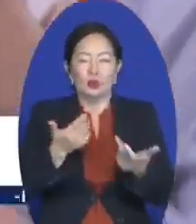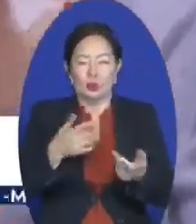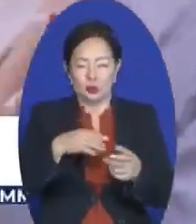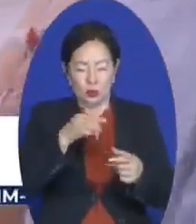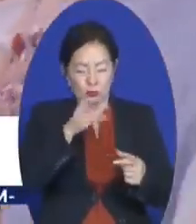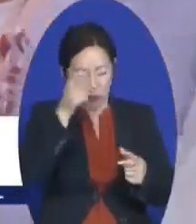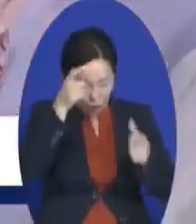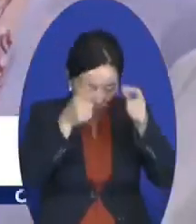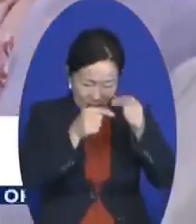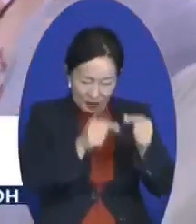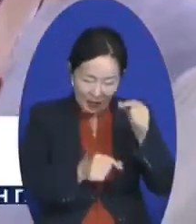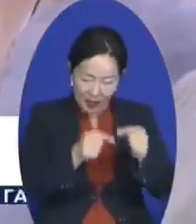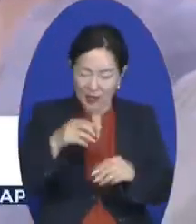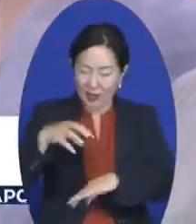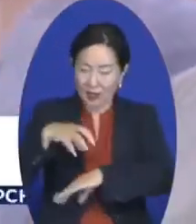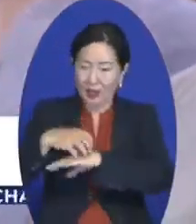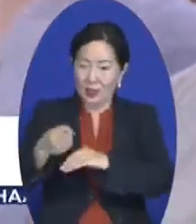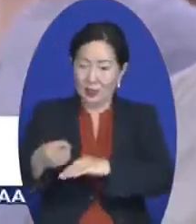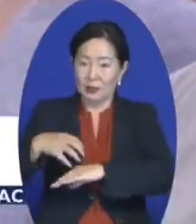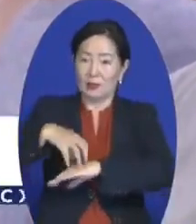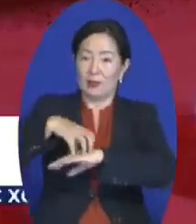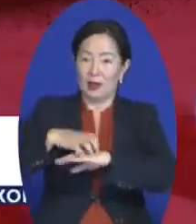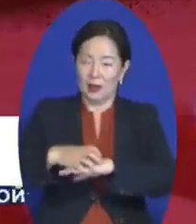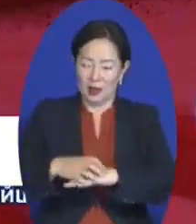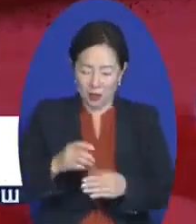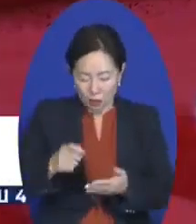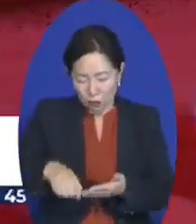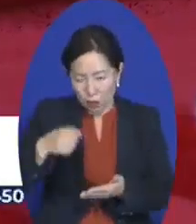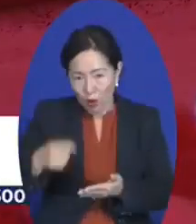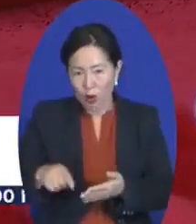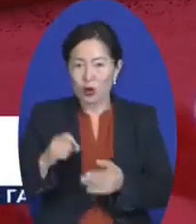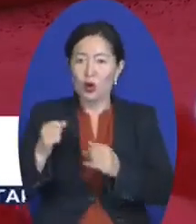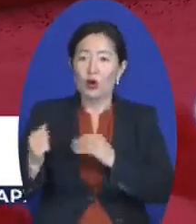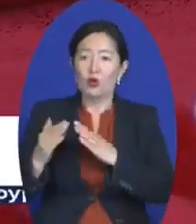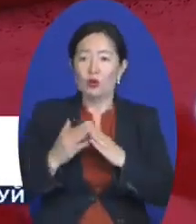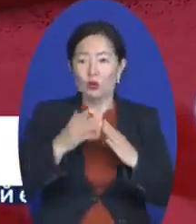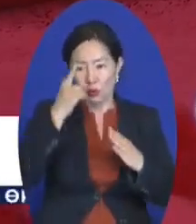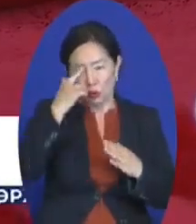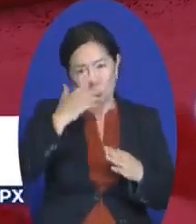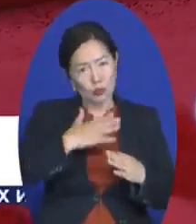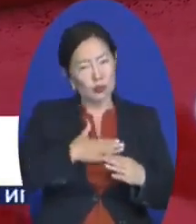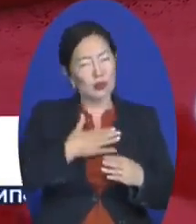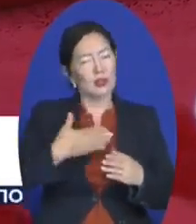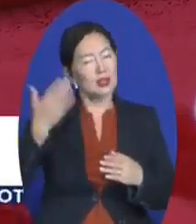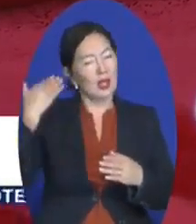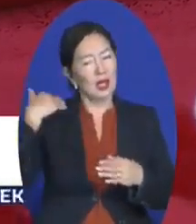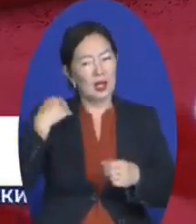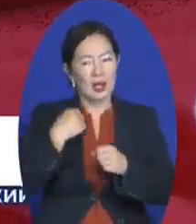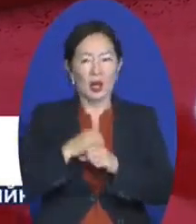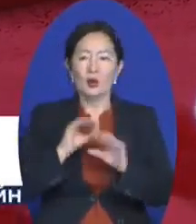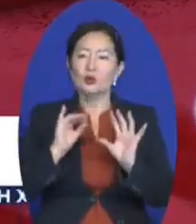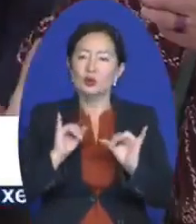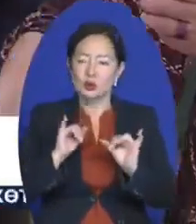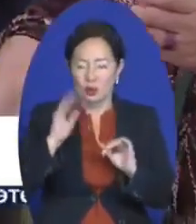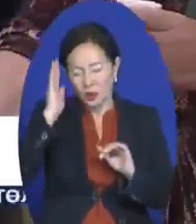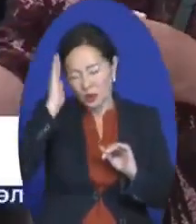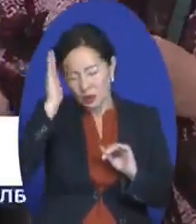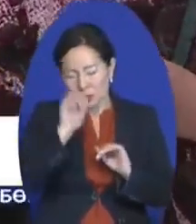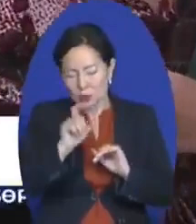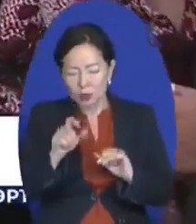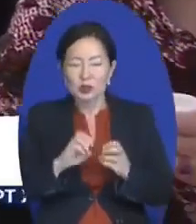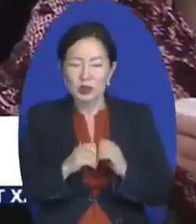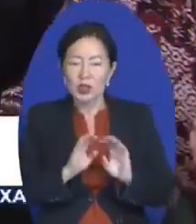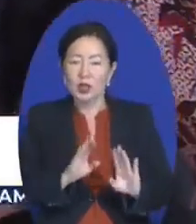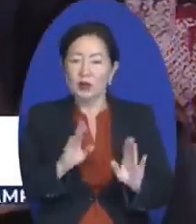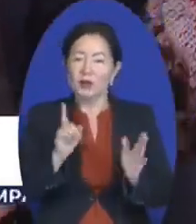барьж юм ойж гар урлалд суралцах зэрэг нүүдэлчин монголчууд бидний эрт идүүгээ цагт хийж байсан бас ирээдүй хойчод ч хийсээр